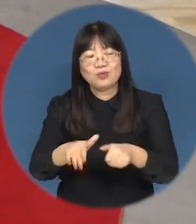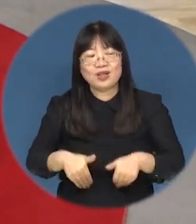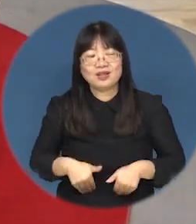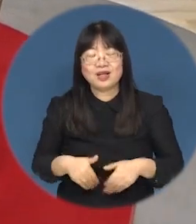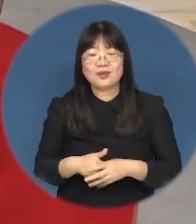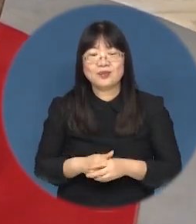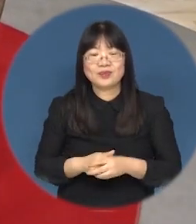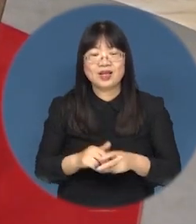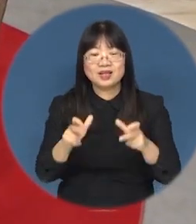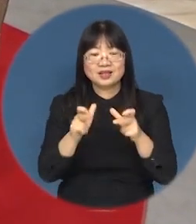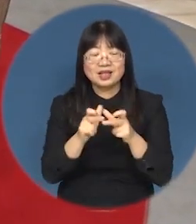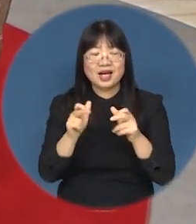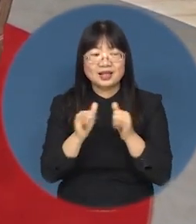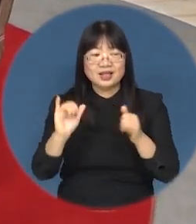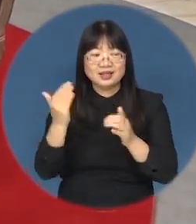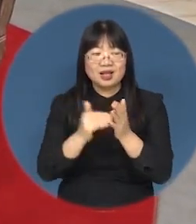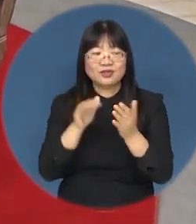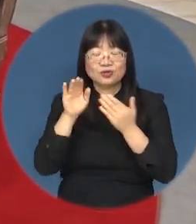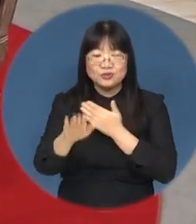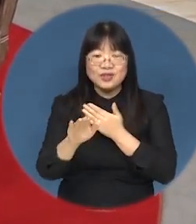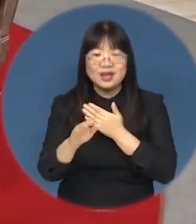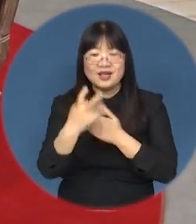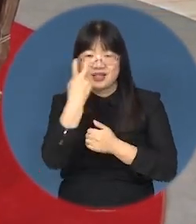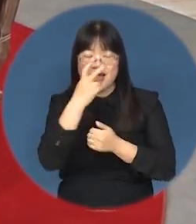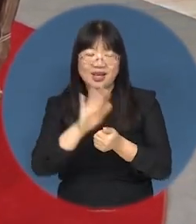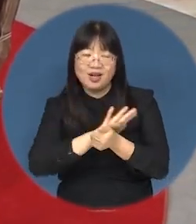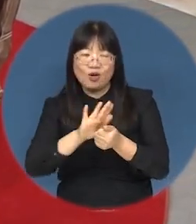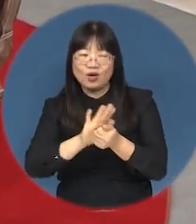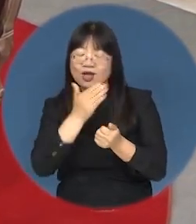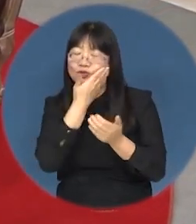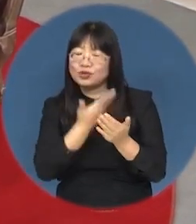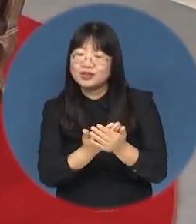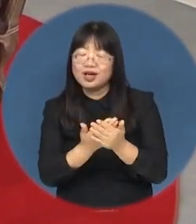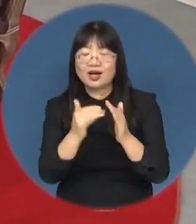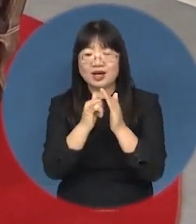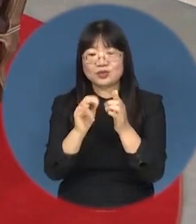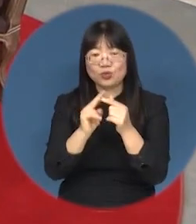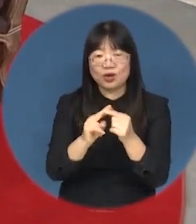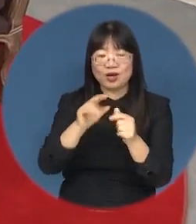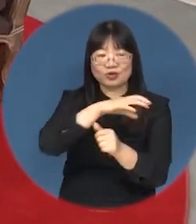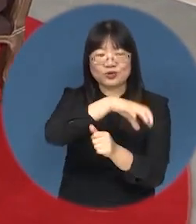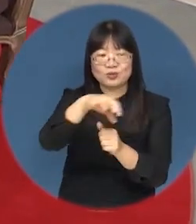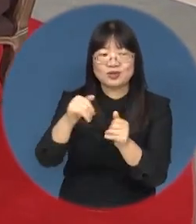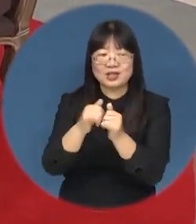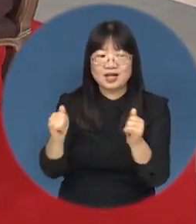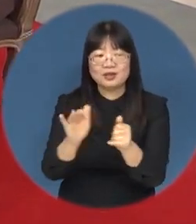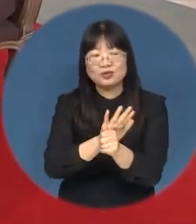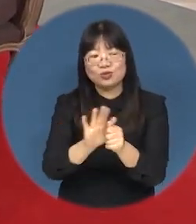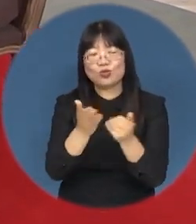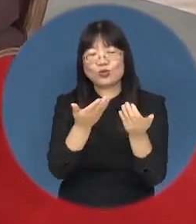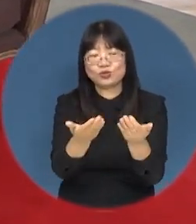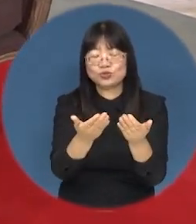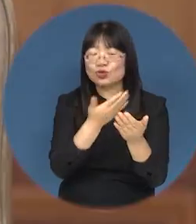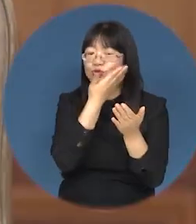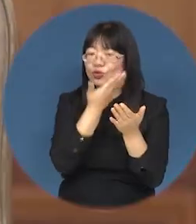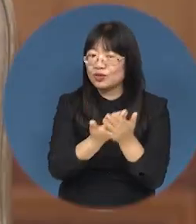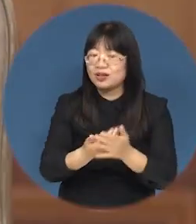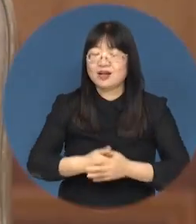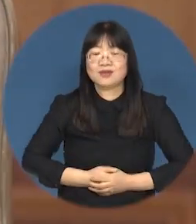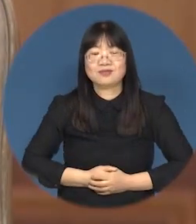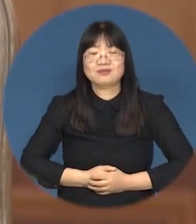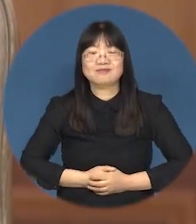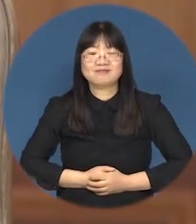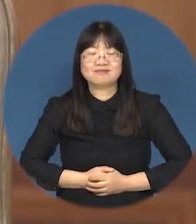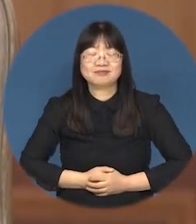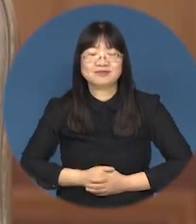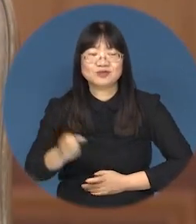사후 이런 어떤 케어도 굉장히 사고 중요하다. 후에 네. 가족과 주변에서 네, 사고 후에 네. 그렇군요. 네. 그분이 좀